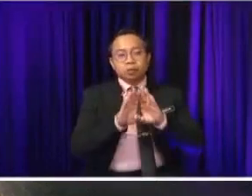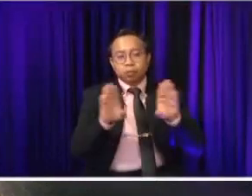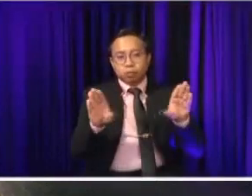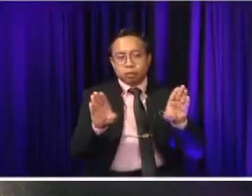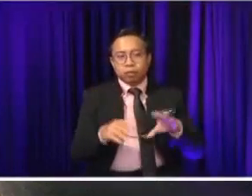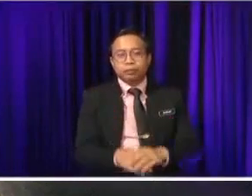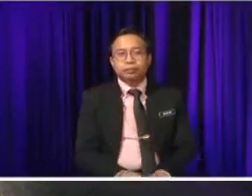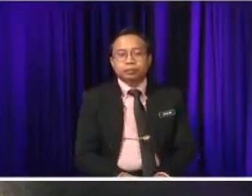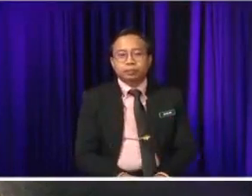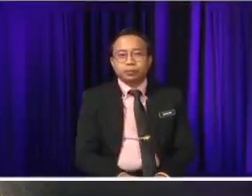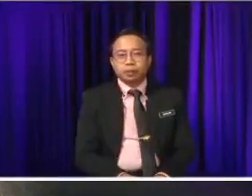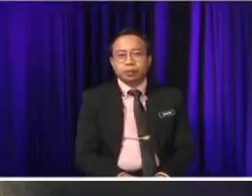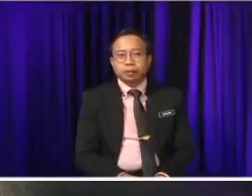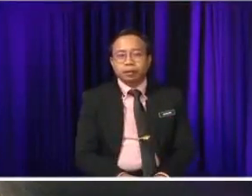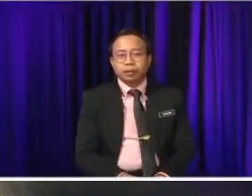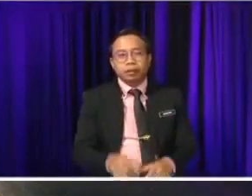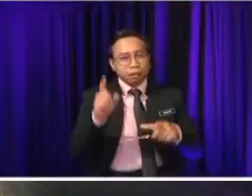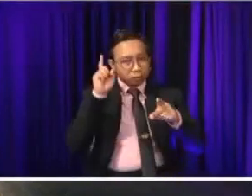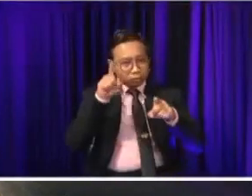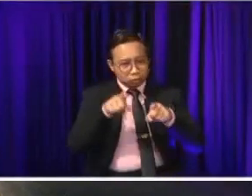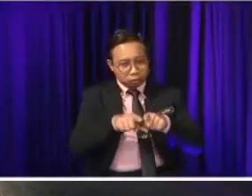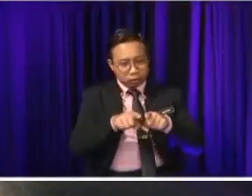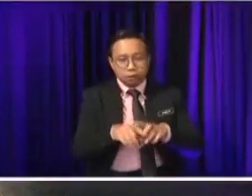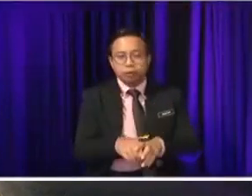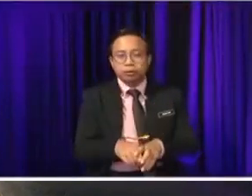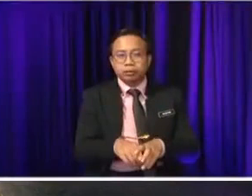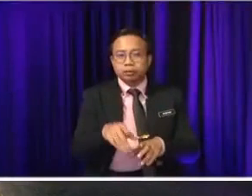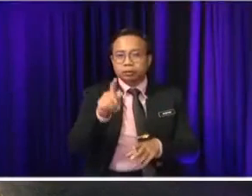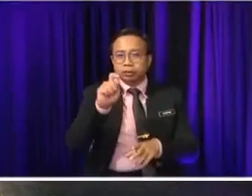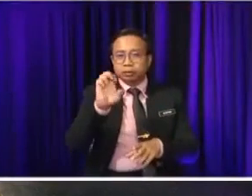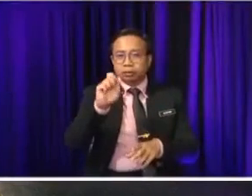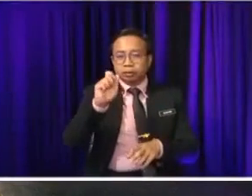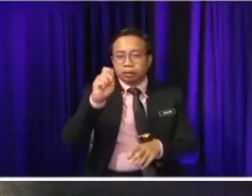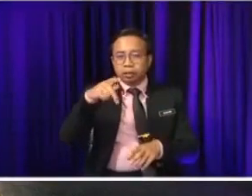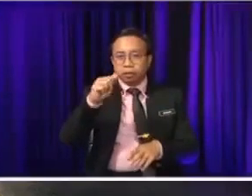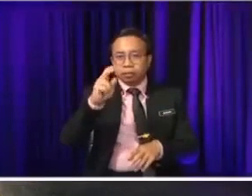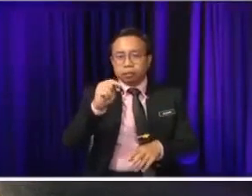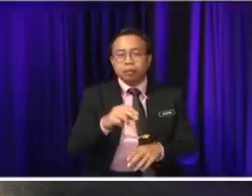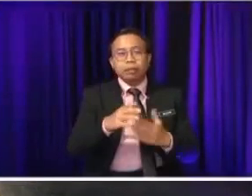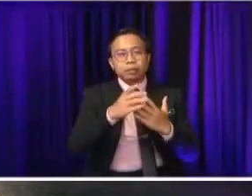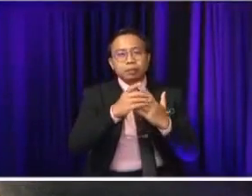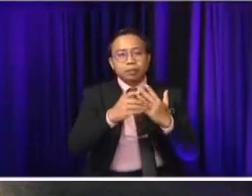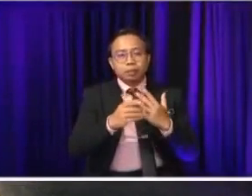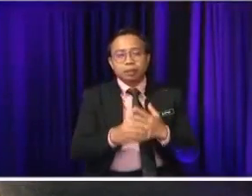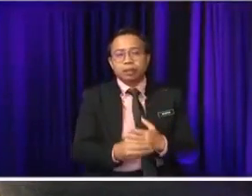paparan nanti kita tentukan tetapannya ini kita pagi deh tetap Pan oke selesai